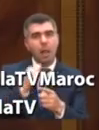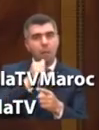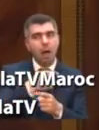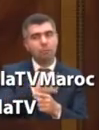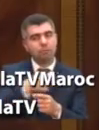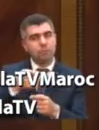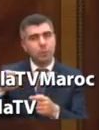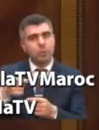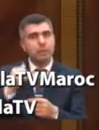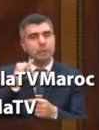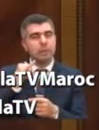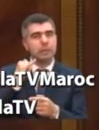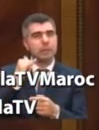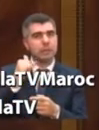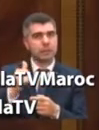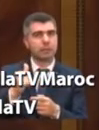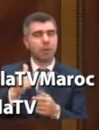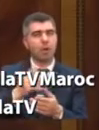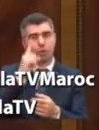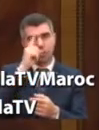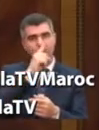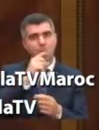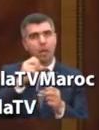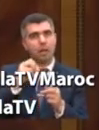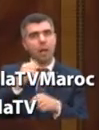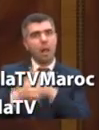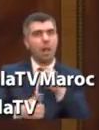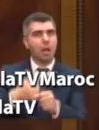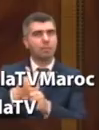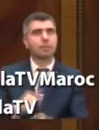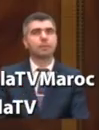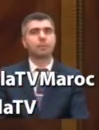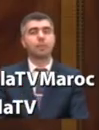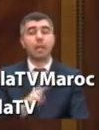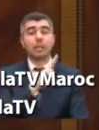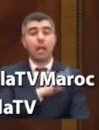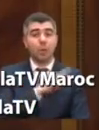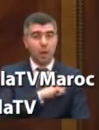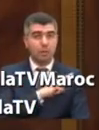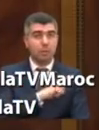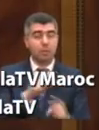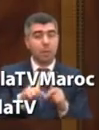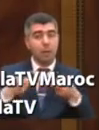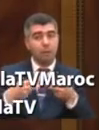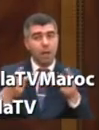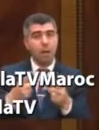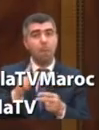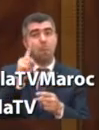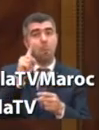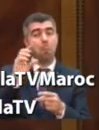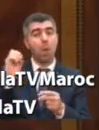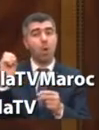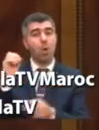كما موالفين كنعملوا غادي نعملوه ان شاء الله في هاد السنه. والتامين التامين غادي يخرج كاين مليون راه الناس راهم